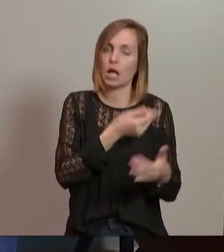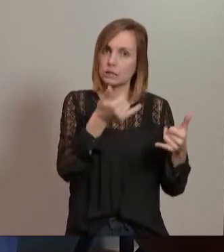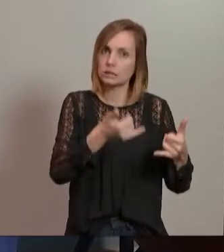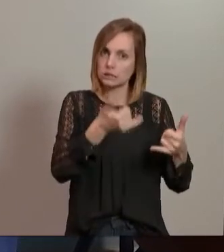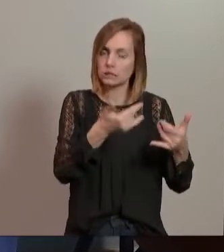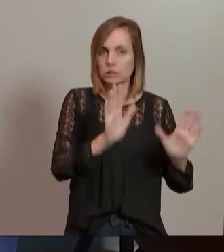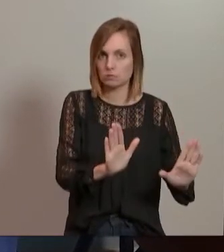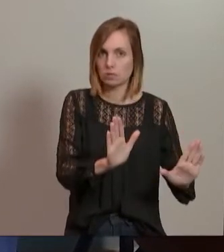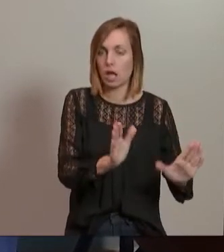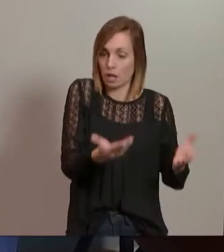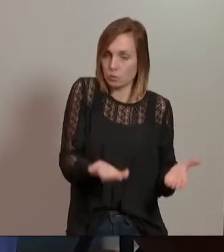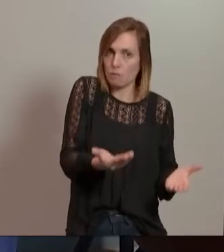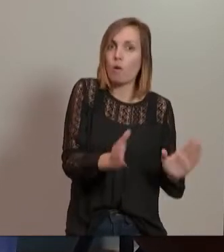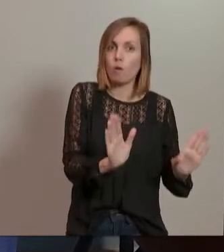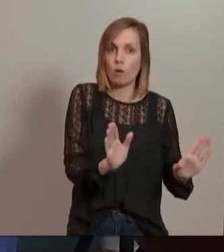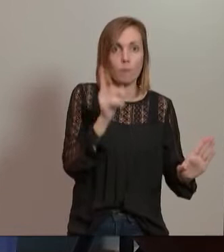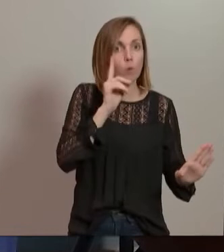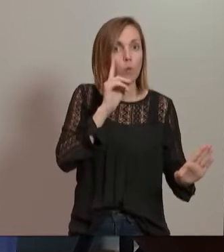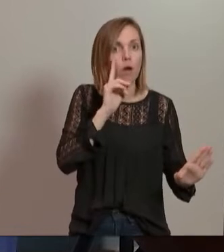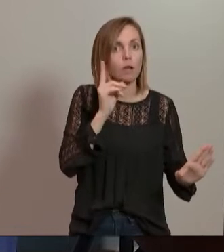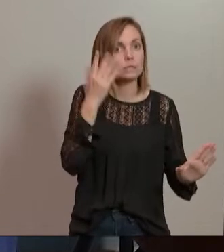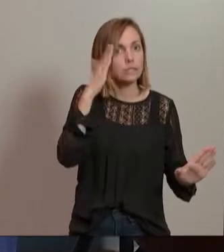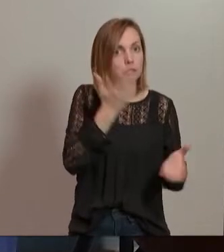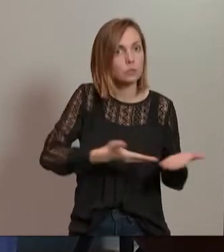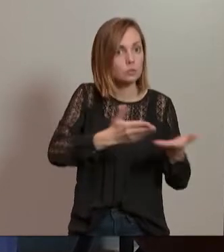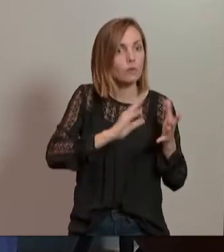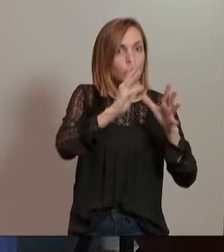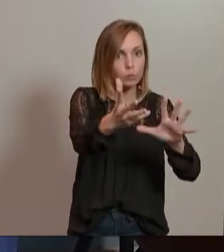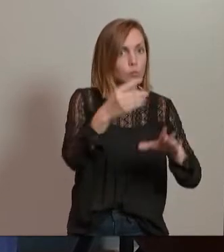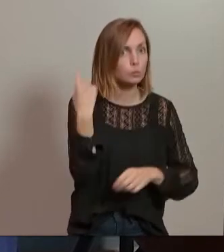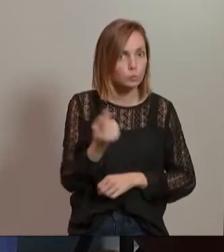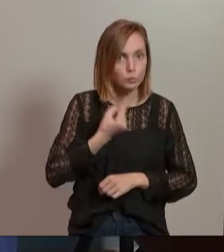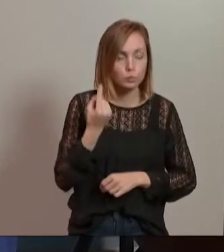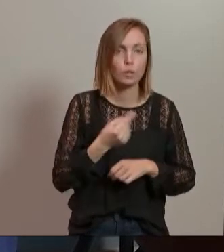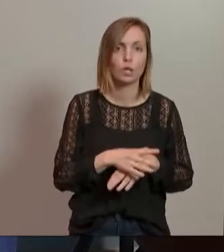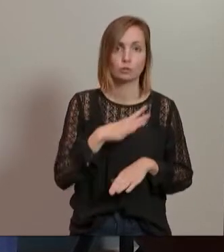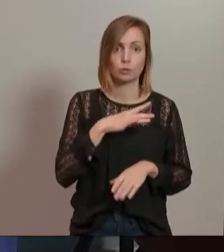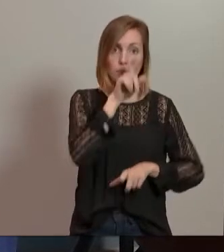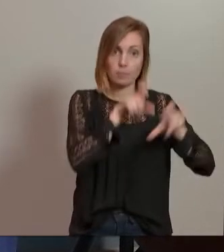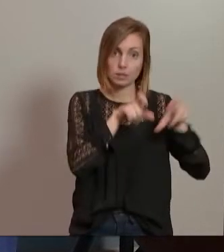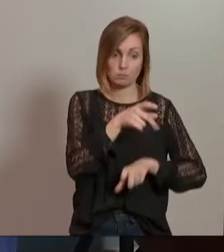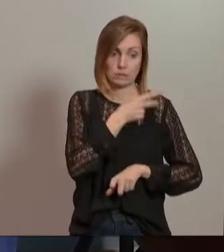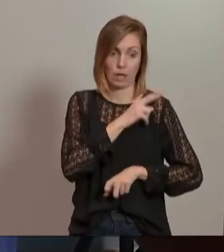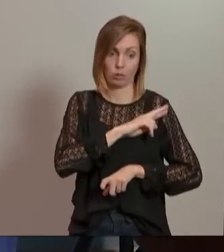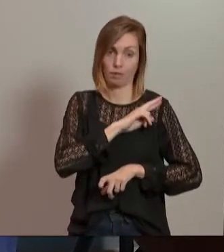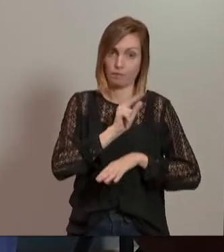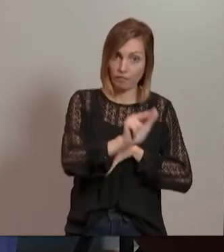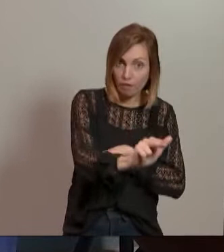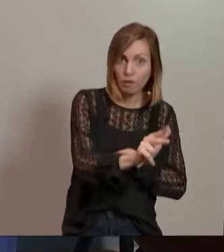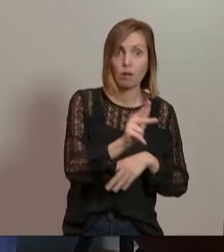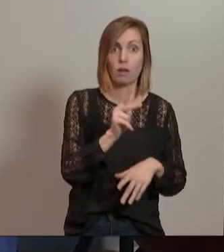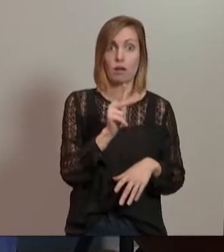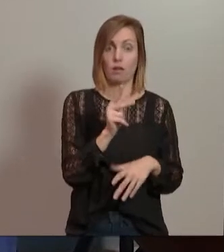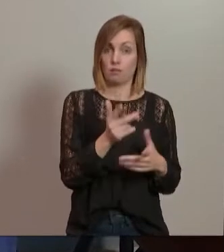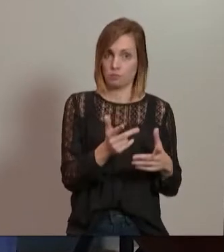j'insiste sur le terme actuellement, parce que la situation d'aujourd'hui ne va pas être celle de demain. Il y a des départs en retraite qui sont envisagés, il y a des départs de médecins